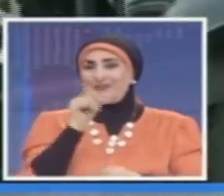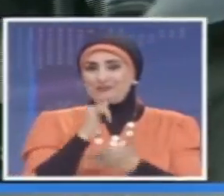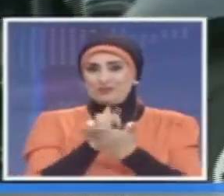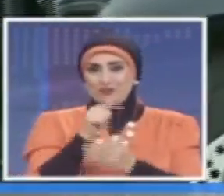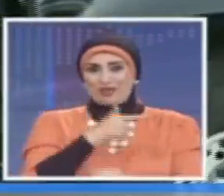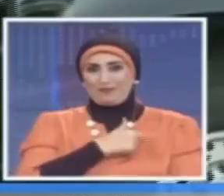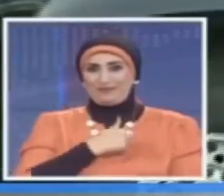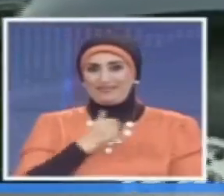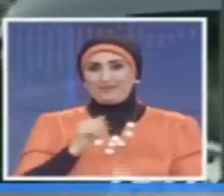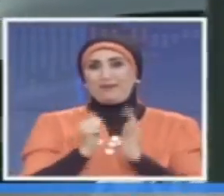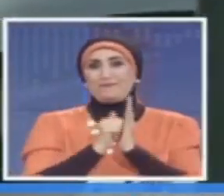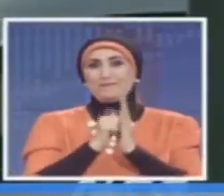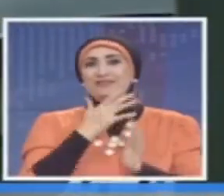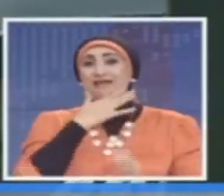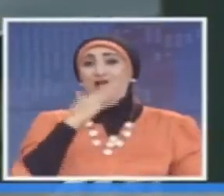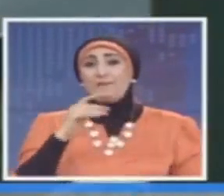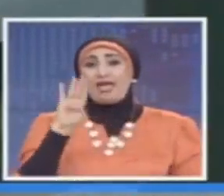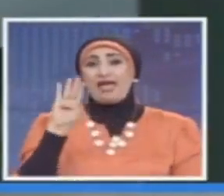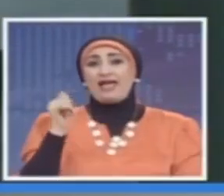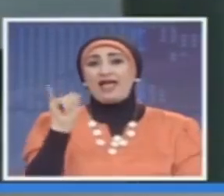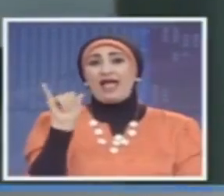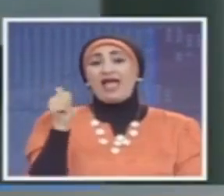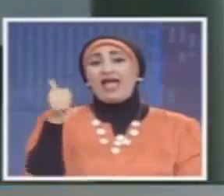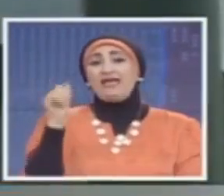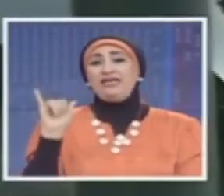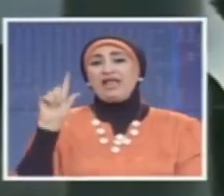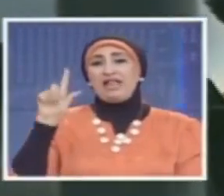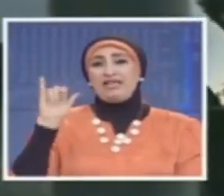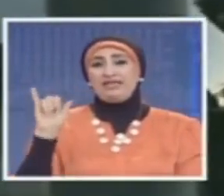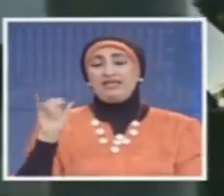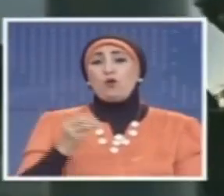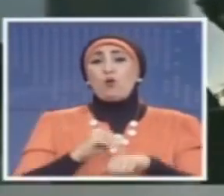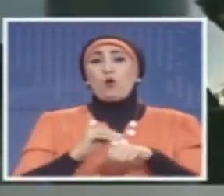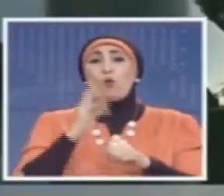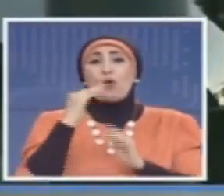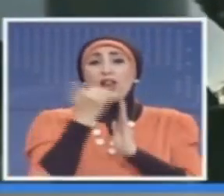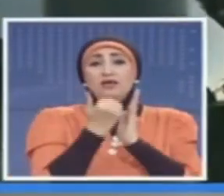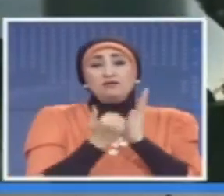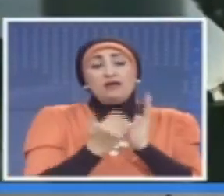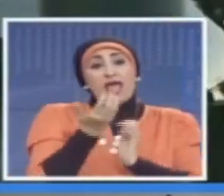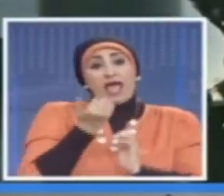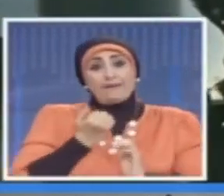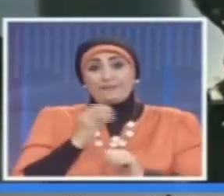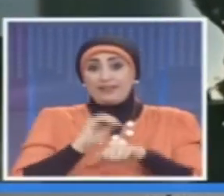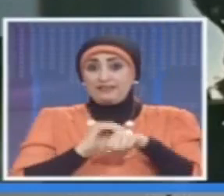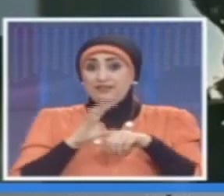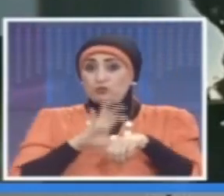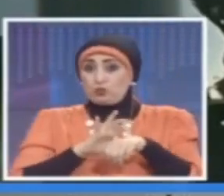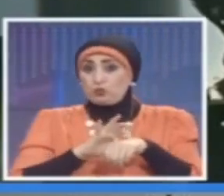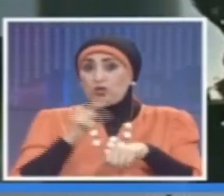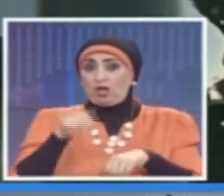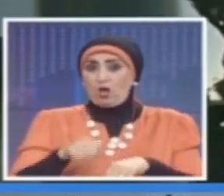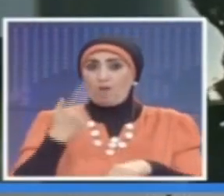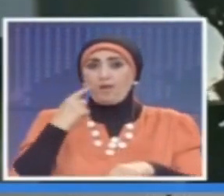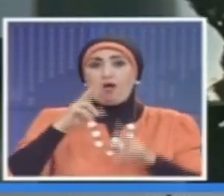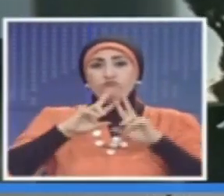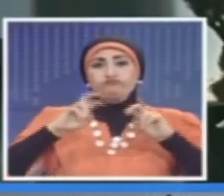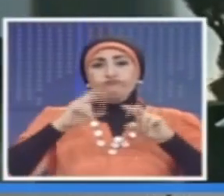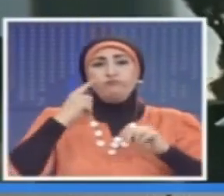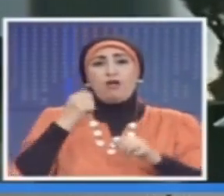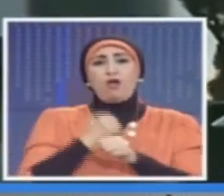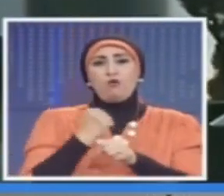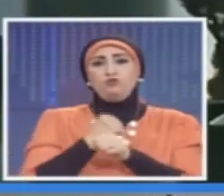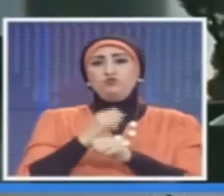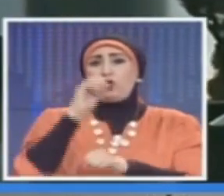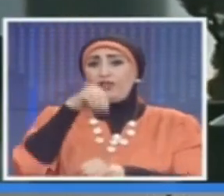المتحدثة باسم البيت الأبيض كايلي ماكناني إنه في إجراء احترازي وبناء على توصية الأطباء سيعمل الرئيس